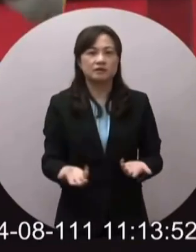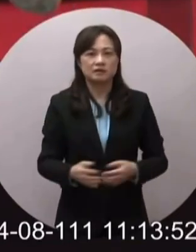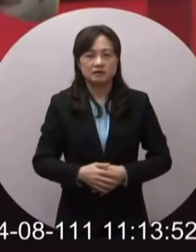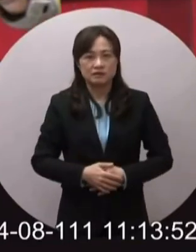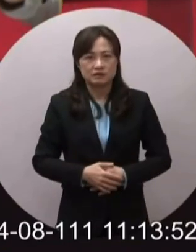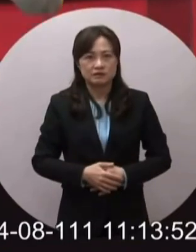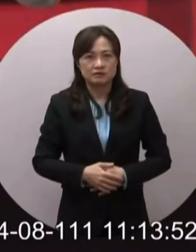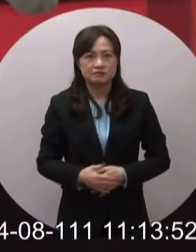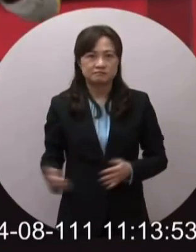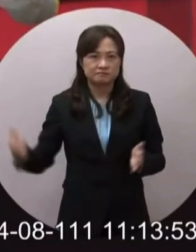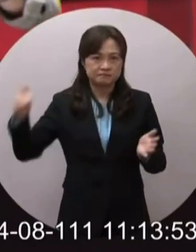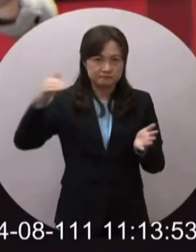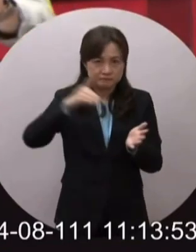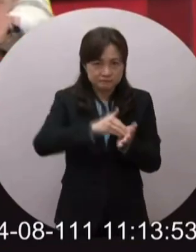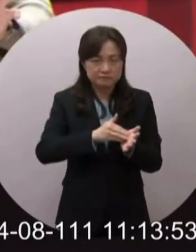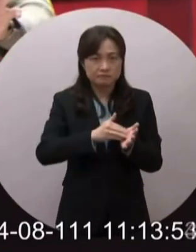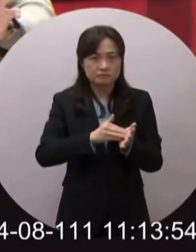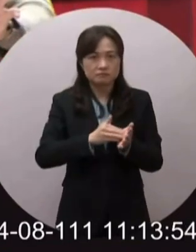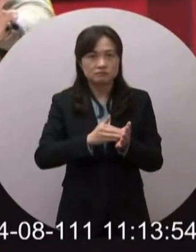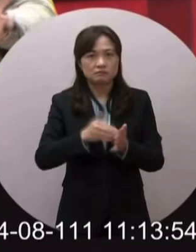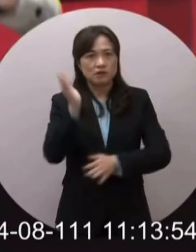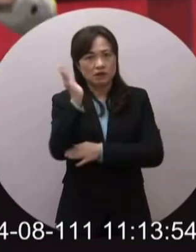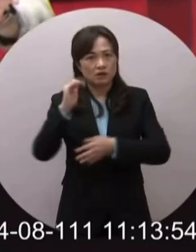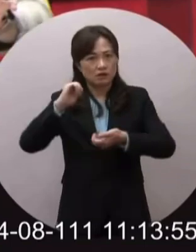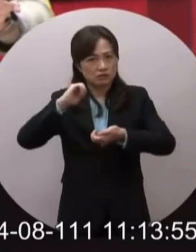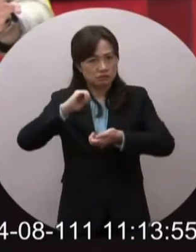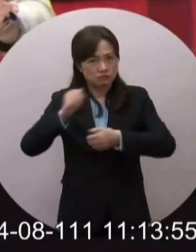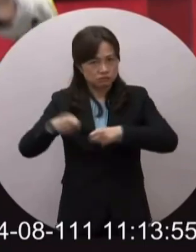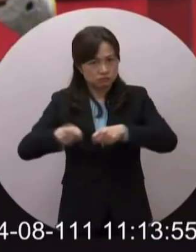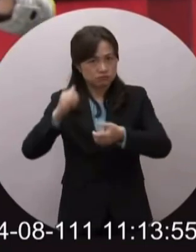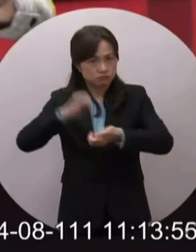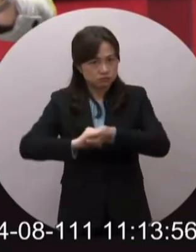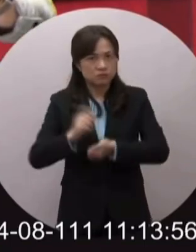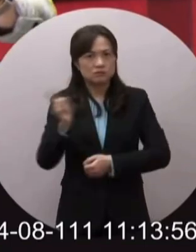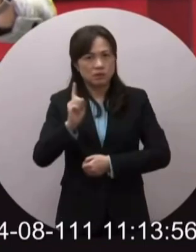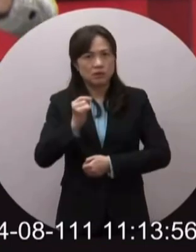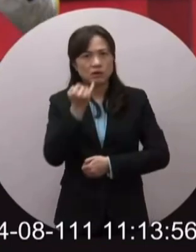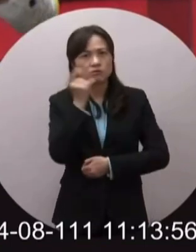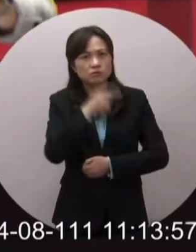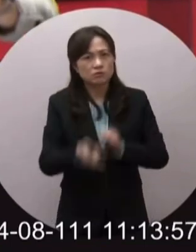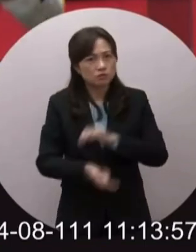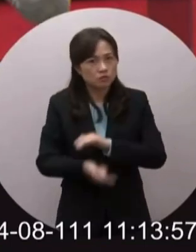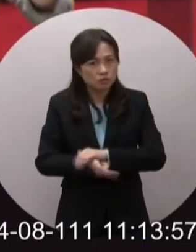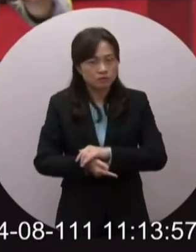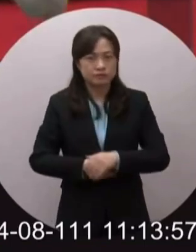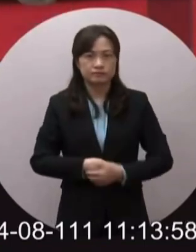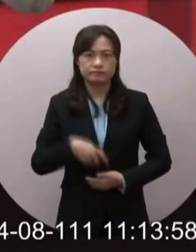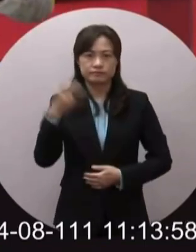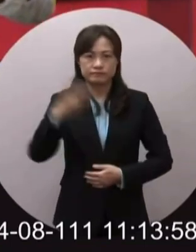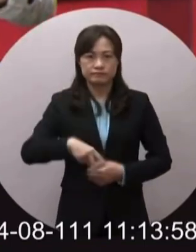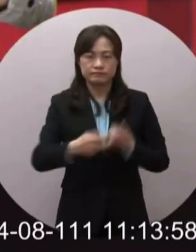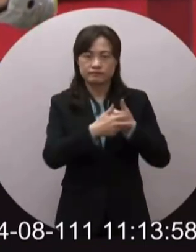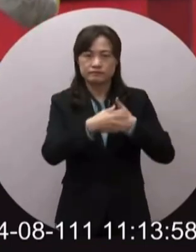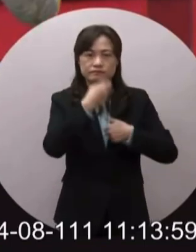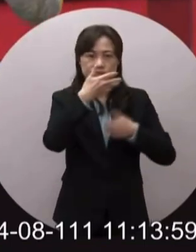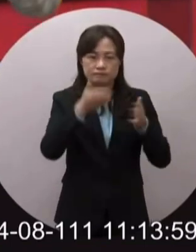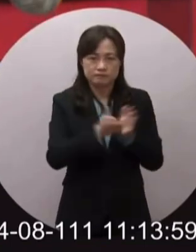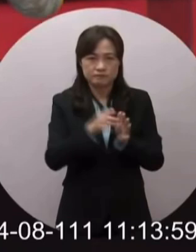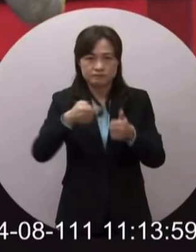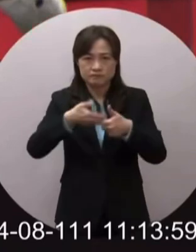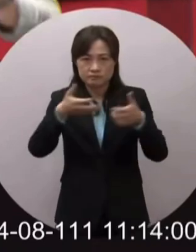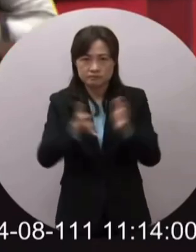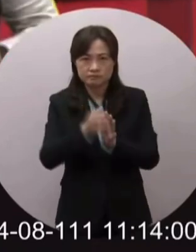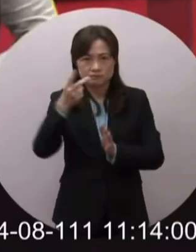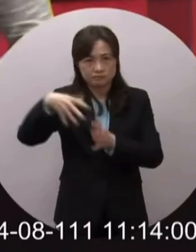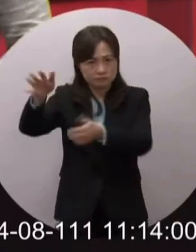我说这到底我们决策是什么？能不能快一点？还有一个啊，我也建议说，卫福部找教育部之外，还要